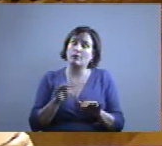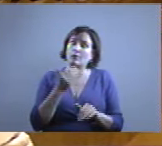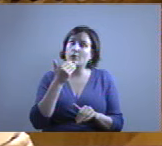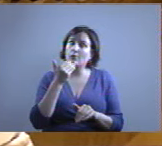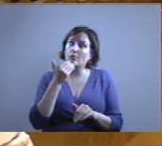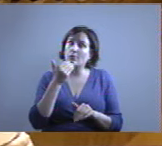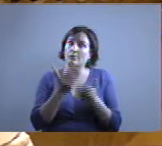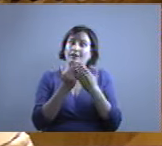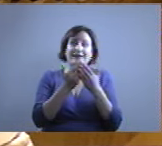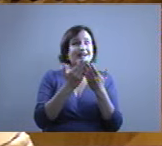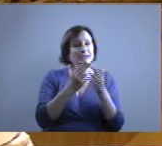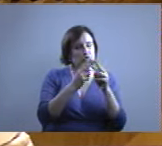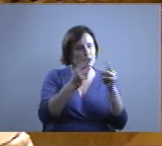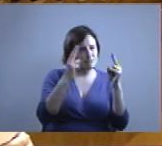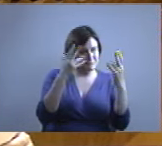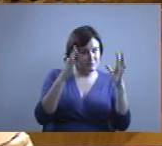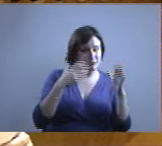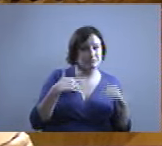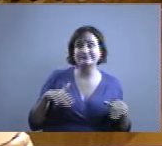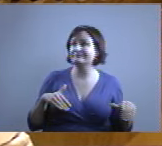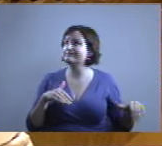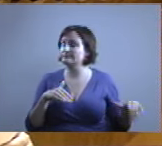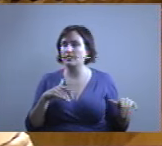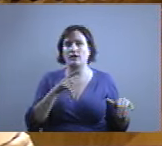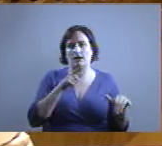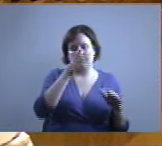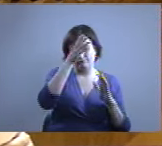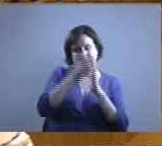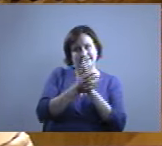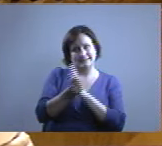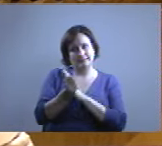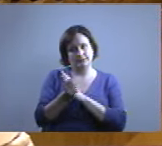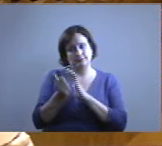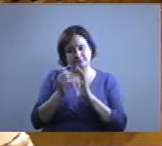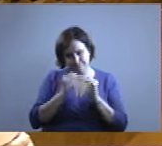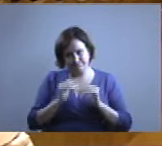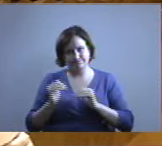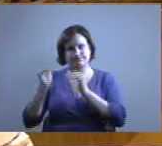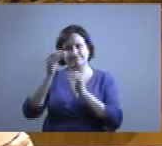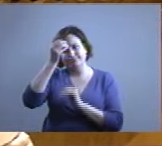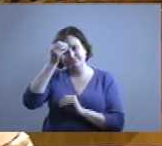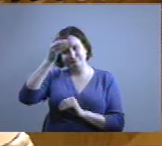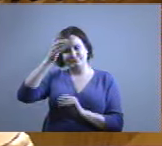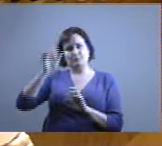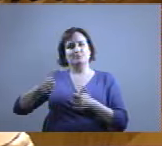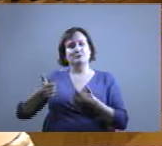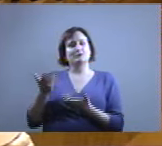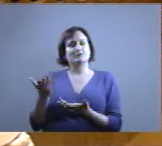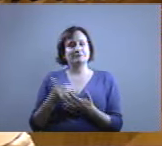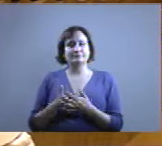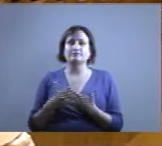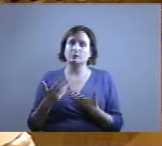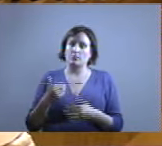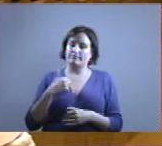kennis en vaardighede toegerus is nie. Dit is waarom die Demokratiese Alliansie glo dat die regering 'n